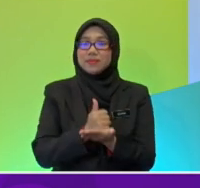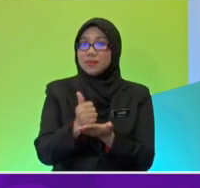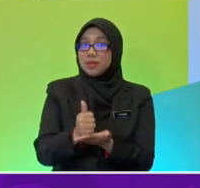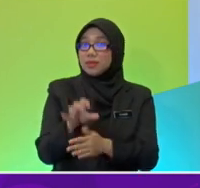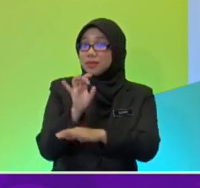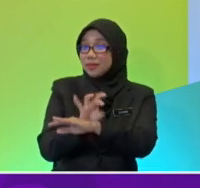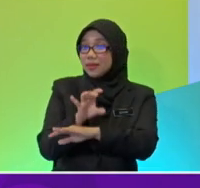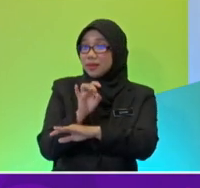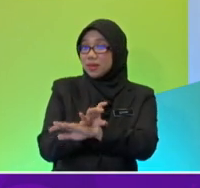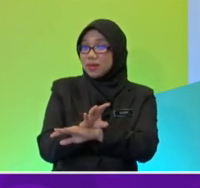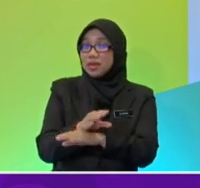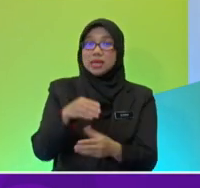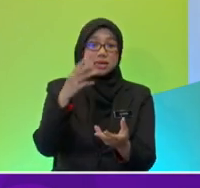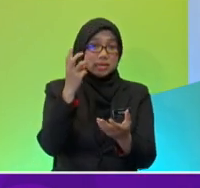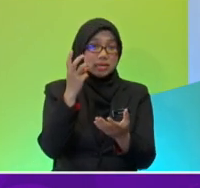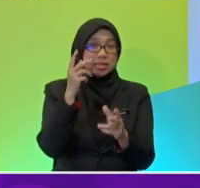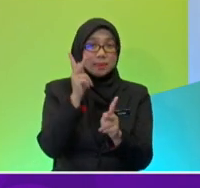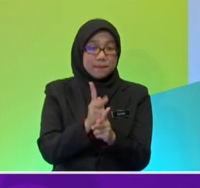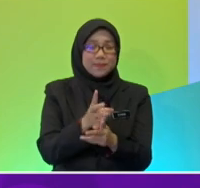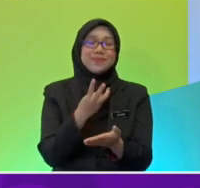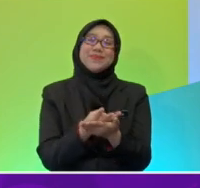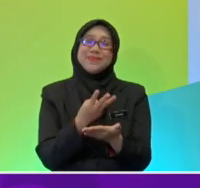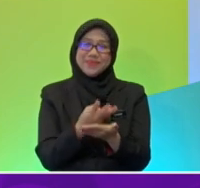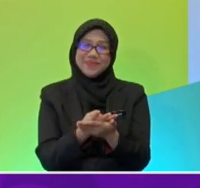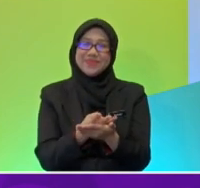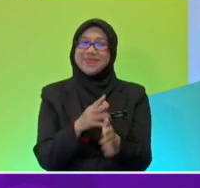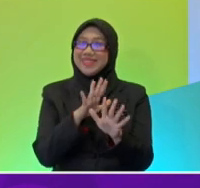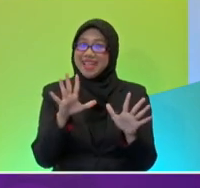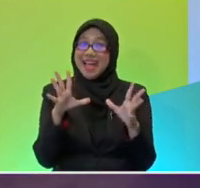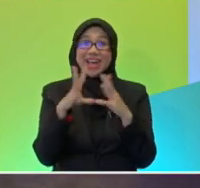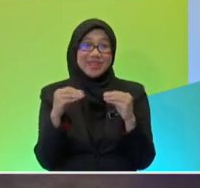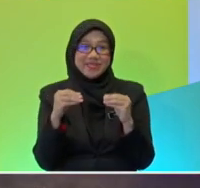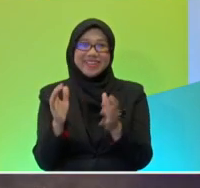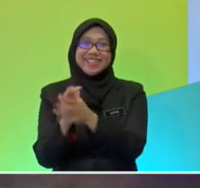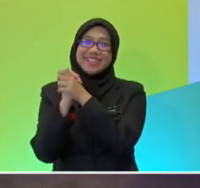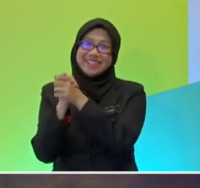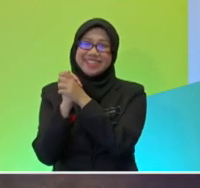menabung di belanja yang tidak habis bermain